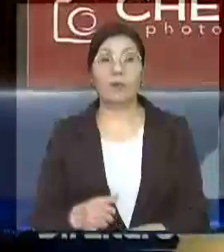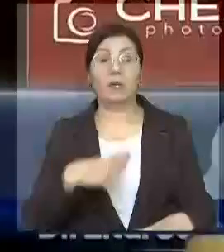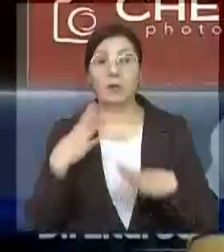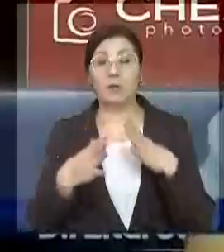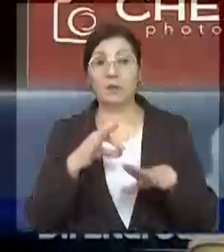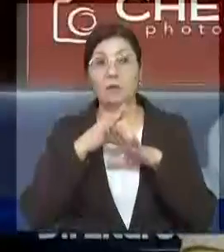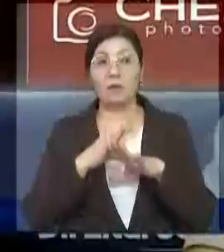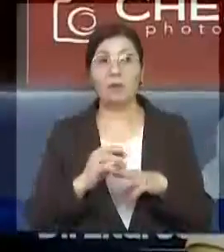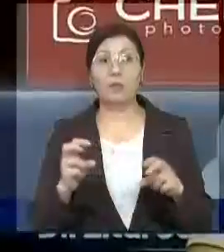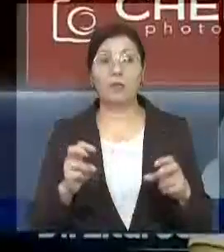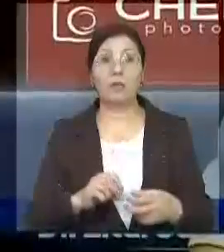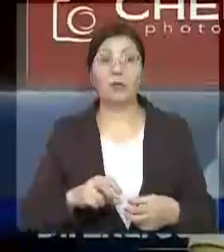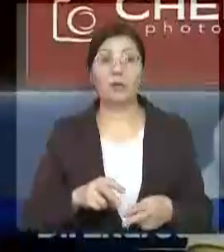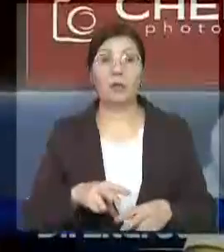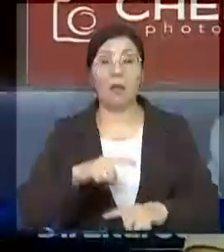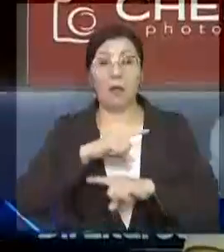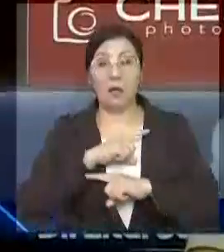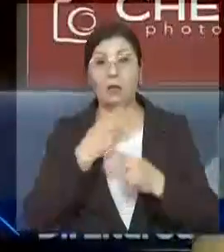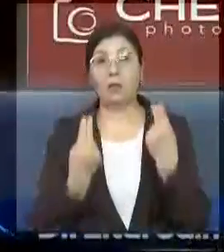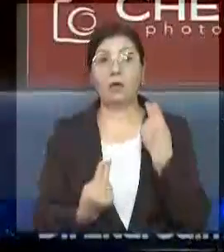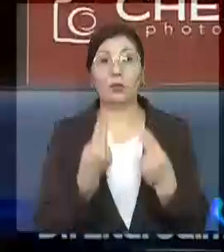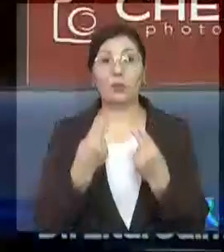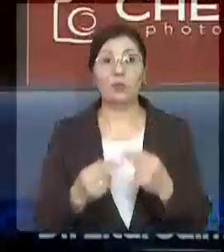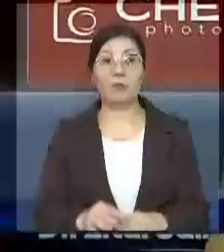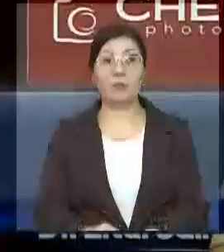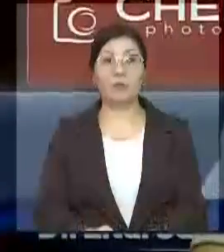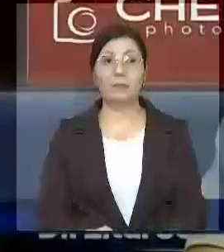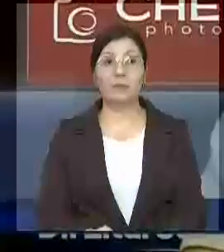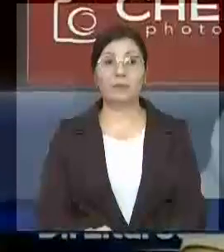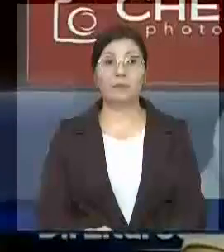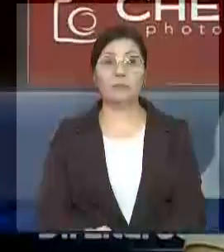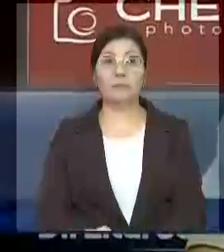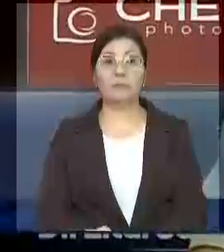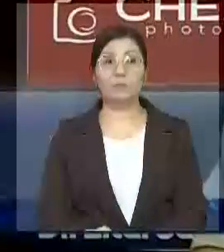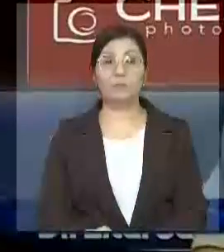проводили контрольные матчи. Исходили из этого. Другого мы ничего не могли придумать и найти.